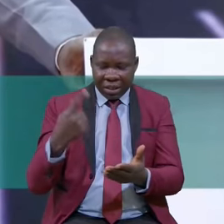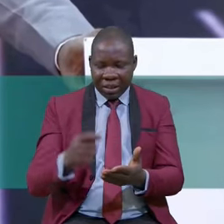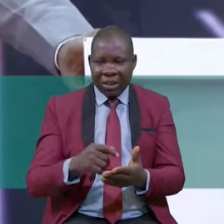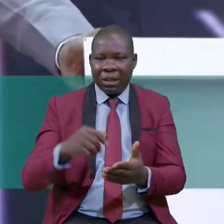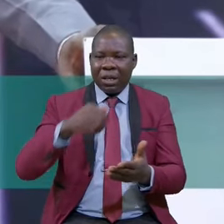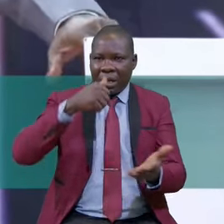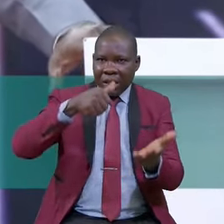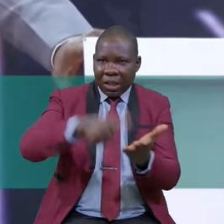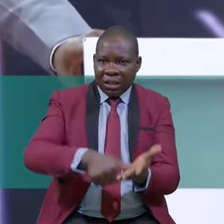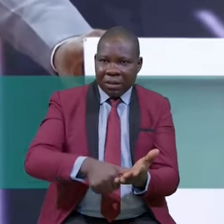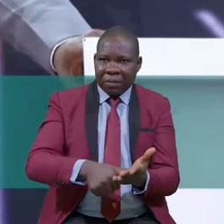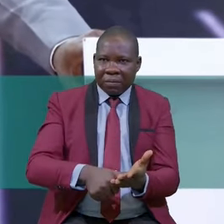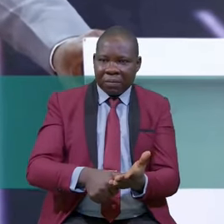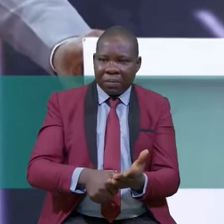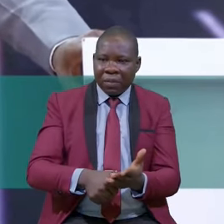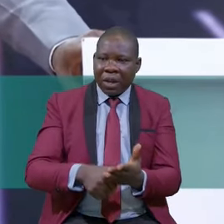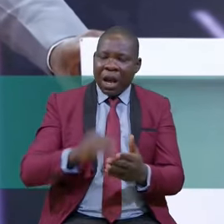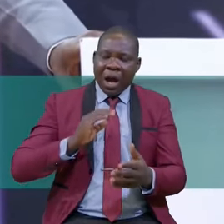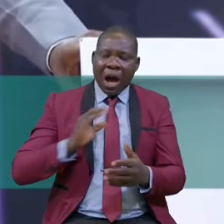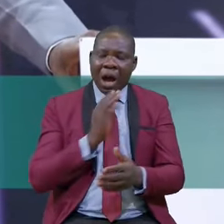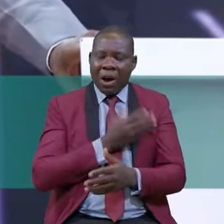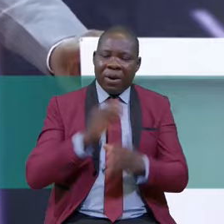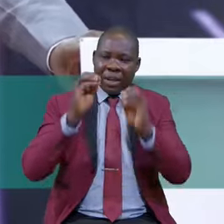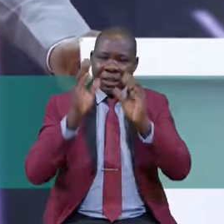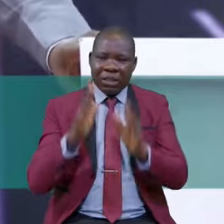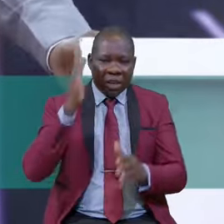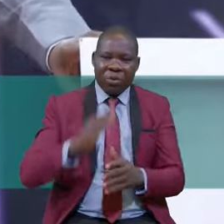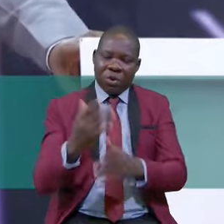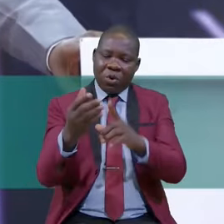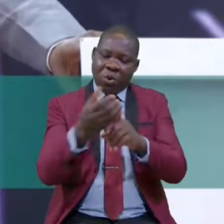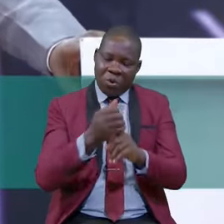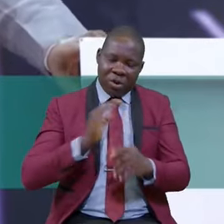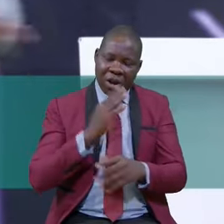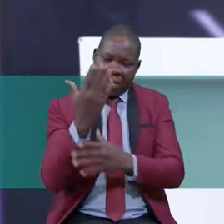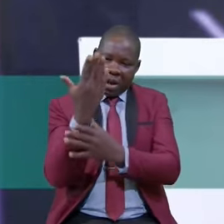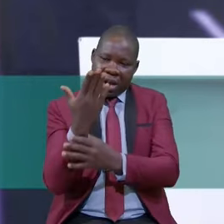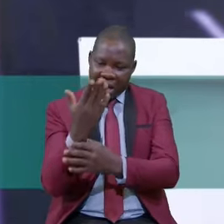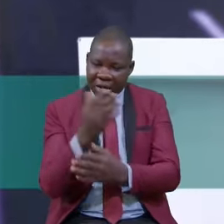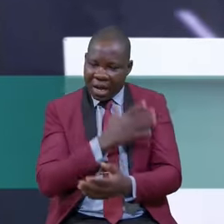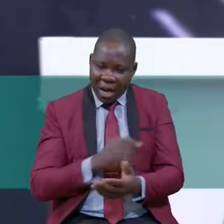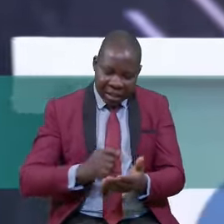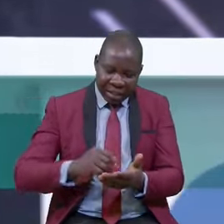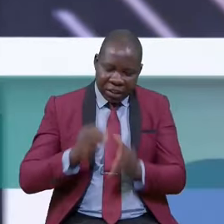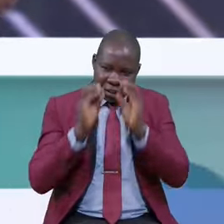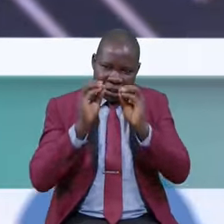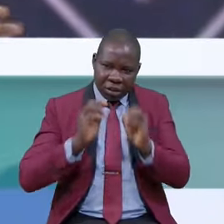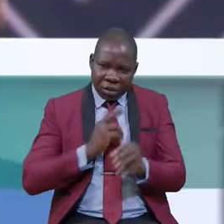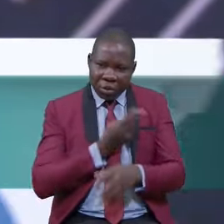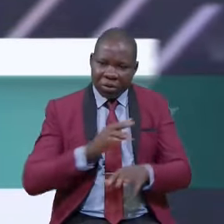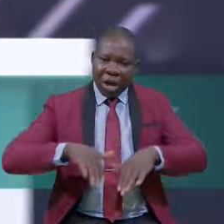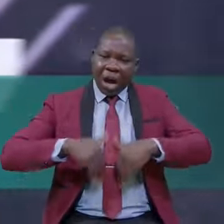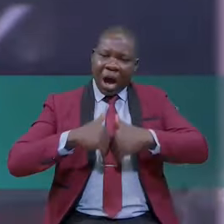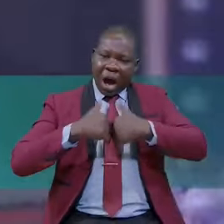main, et on le faisait doucement, doucement, et nous suivons l'alphabet. Plus tard,